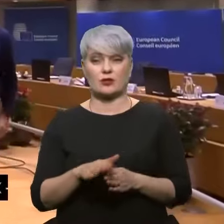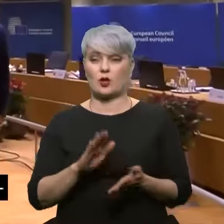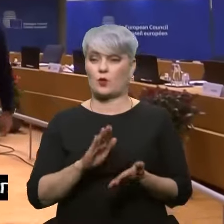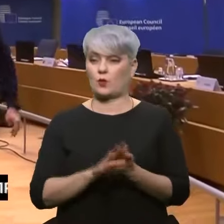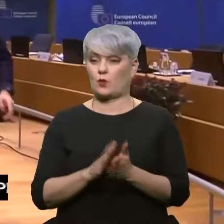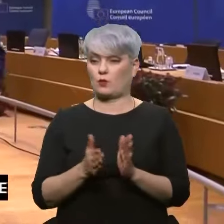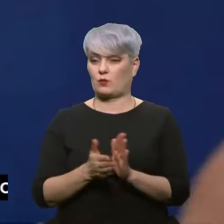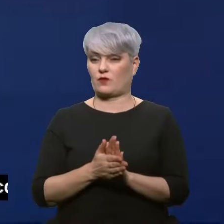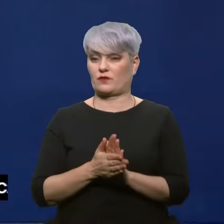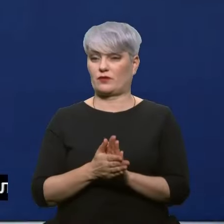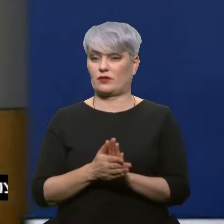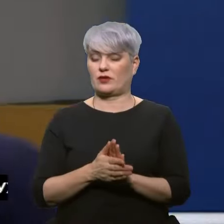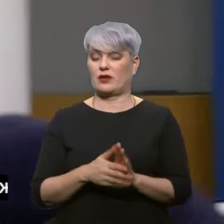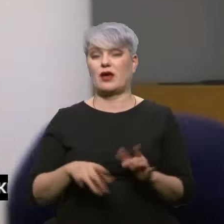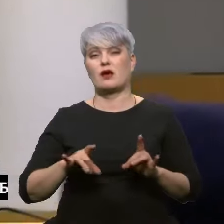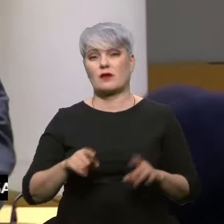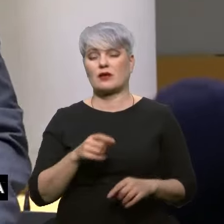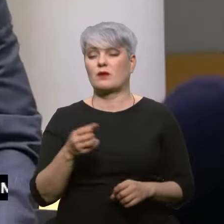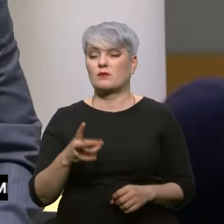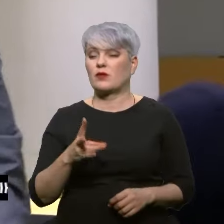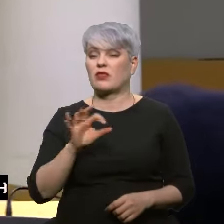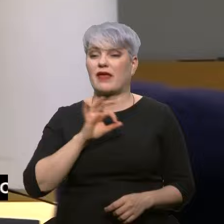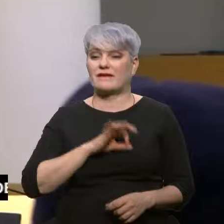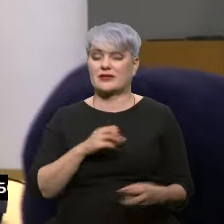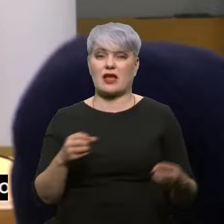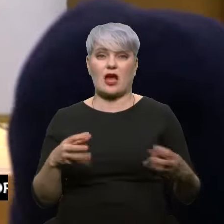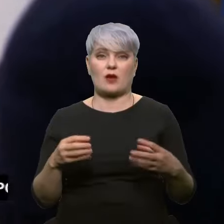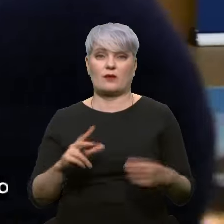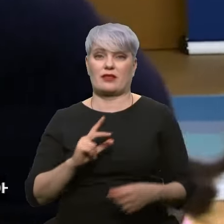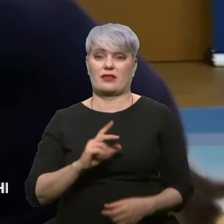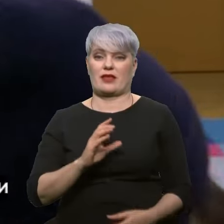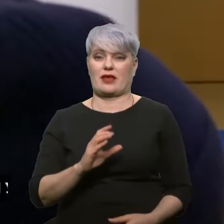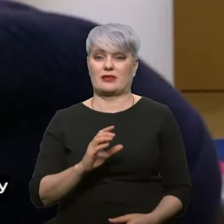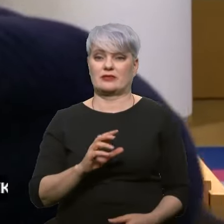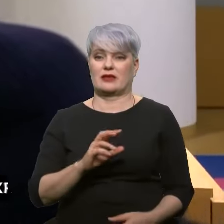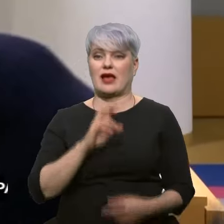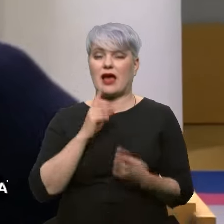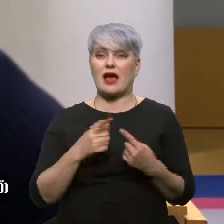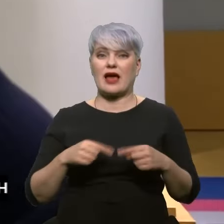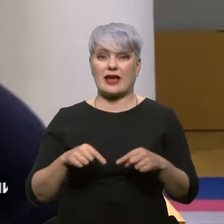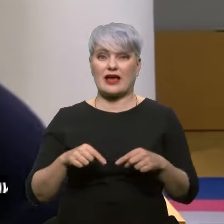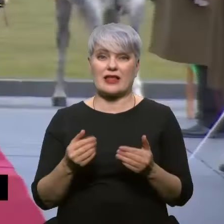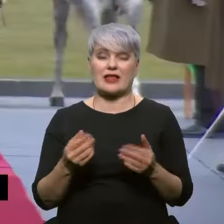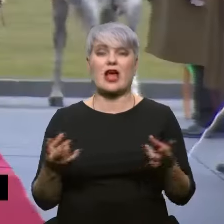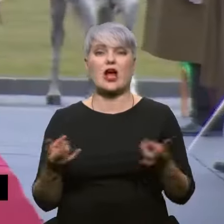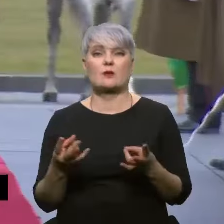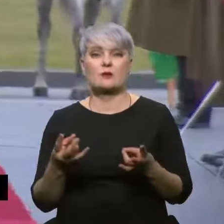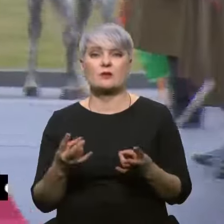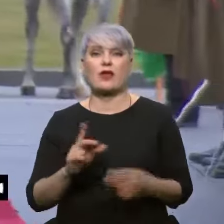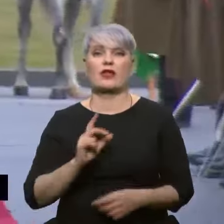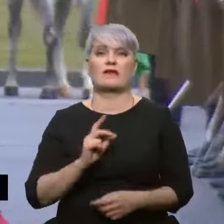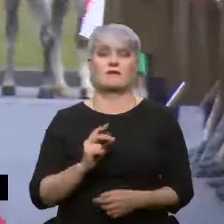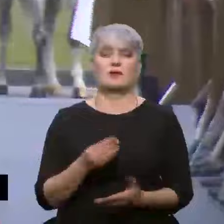Панченко пояснює, йому просто невигідно конфронтувати з ЄС, адже країна потребує брюссельських грошей. При цьому експерт допускає